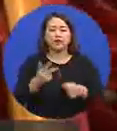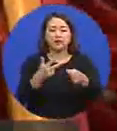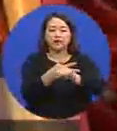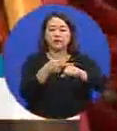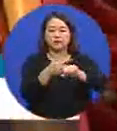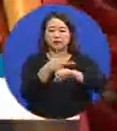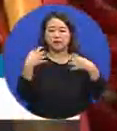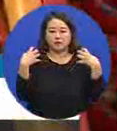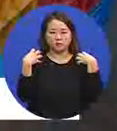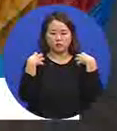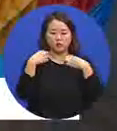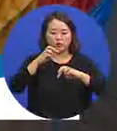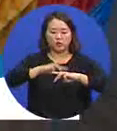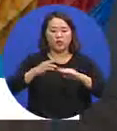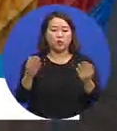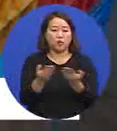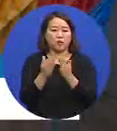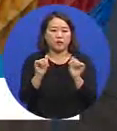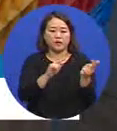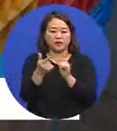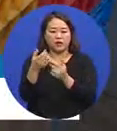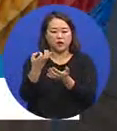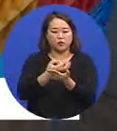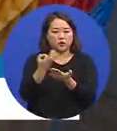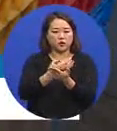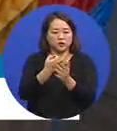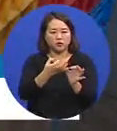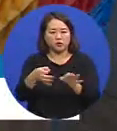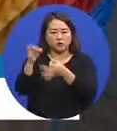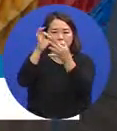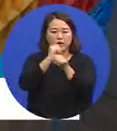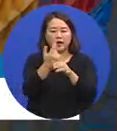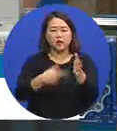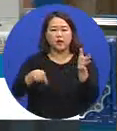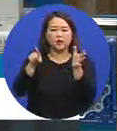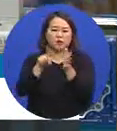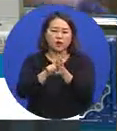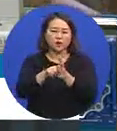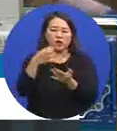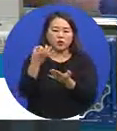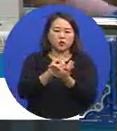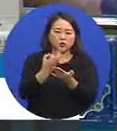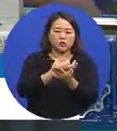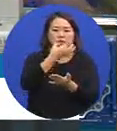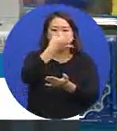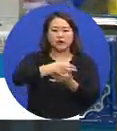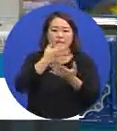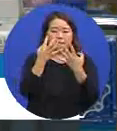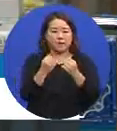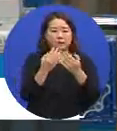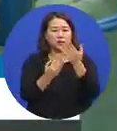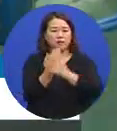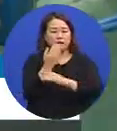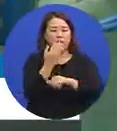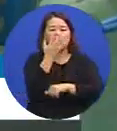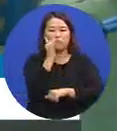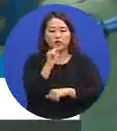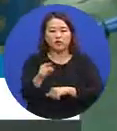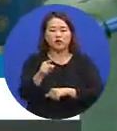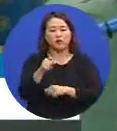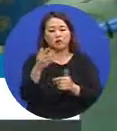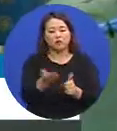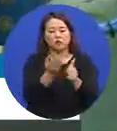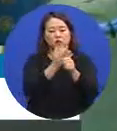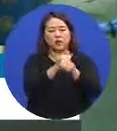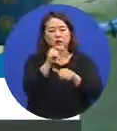임실군이 농업인들의 소득을 올리기 위한 고소득 장목 지원 사업에 집중하고 있습니다. 임실군은 올해 모두 41억